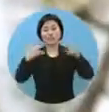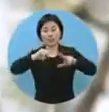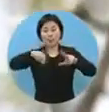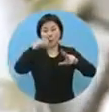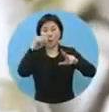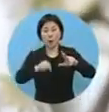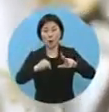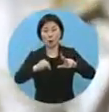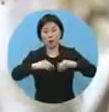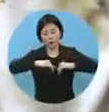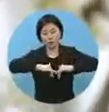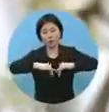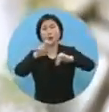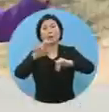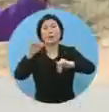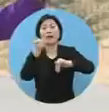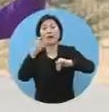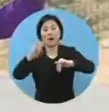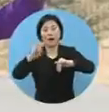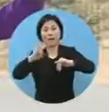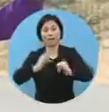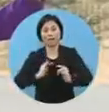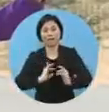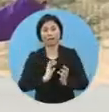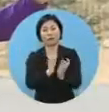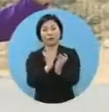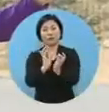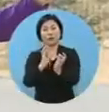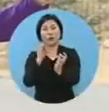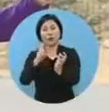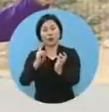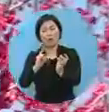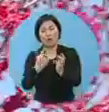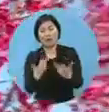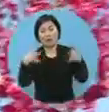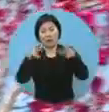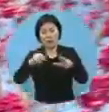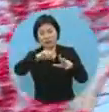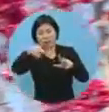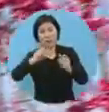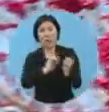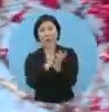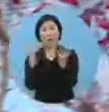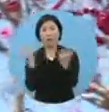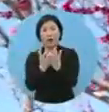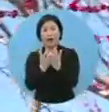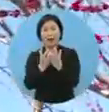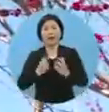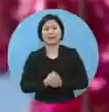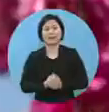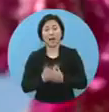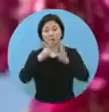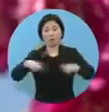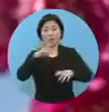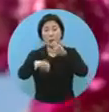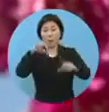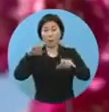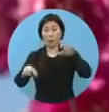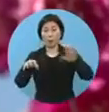매화길이며 정원 곳곳마다 봄빛으로 물들고 있습니다. 봄 기운이 완연해지면서 전남